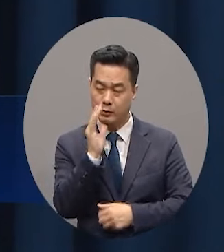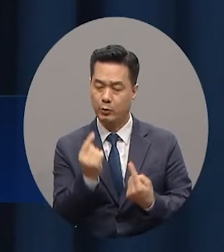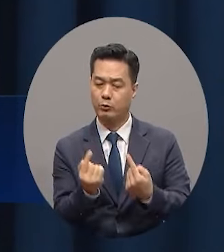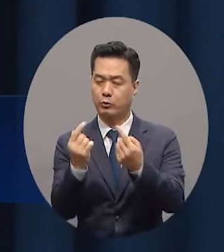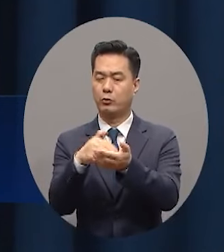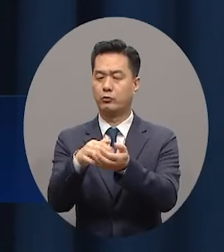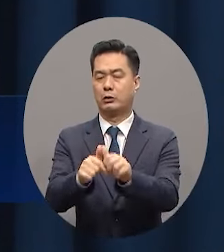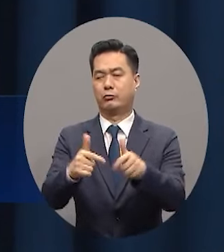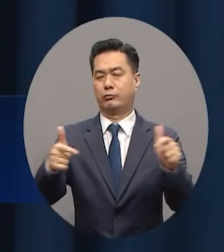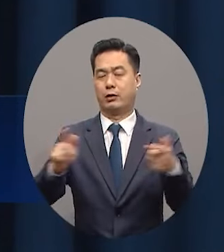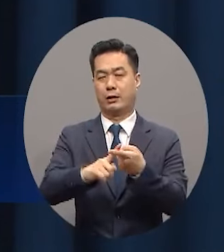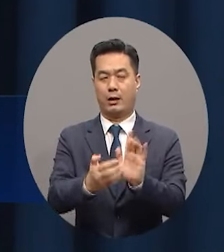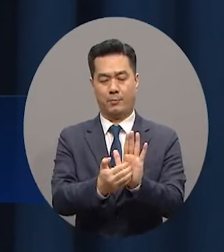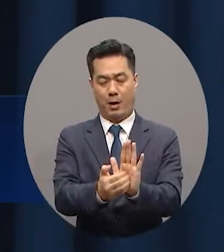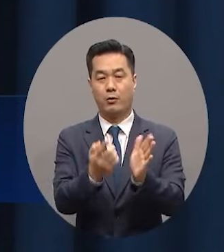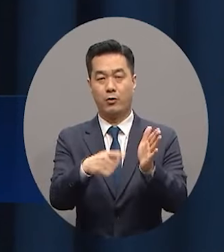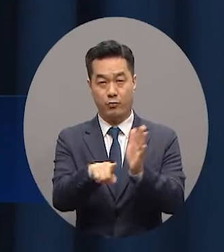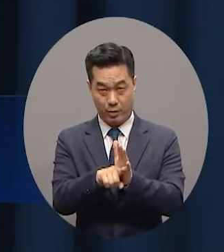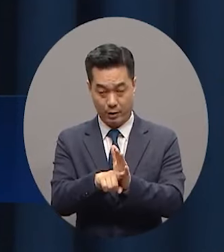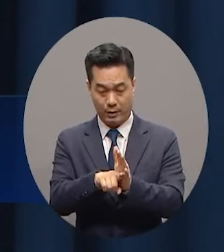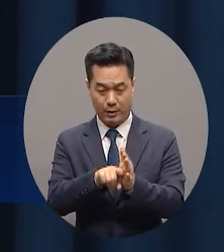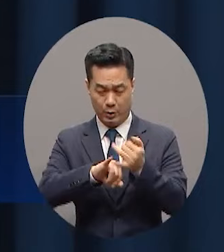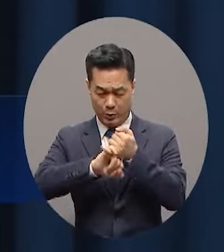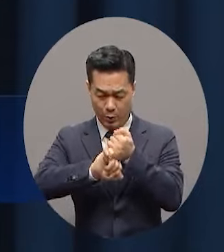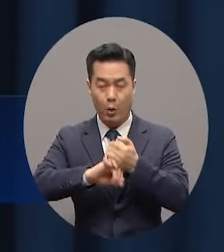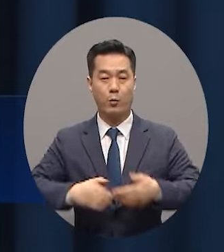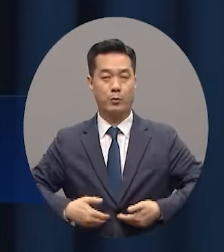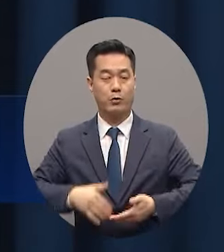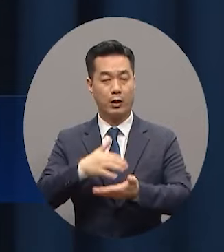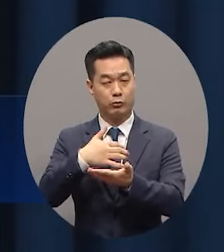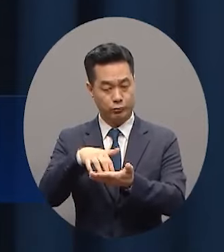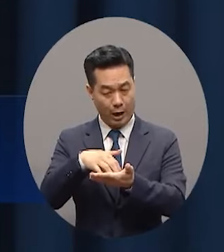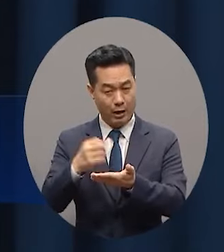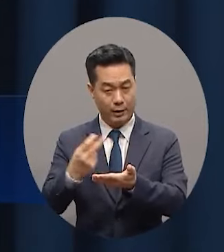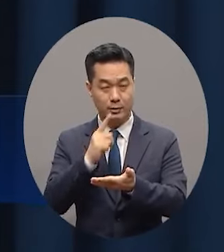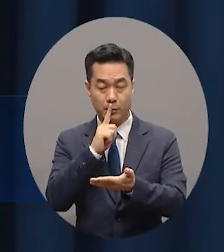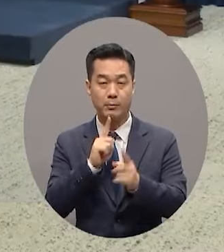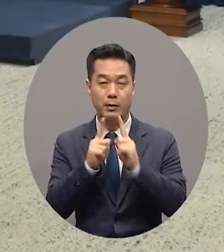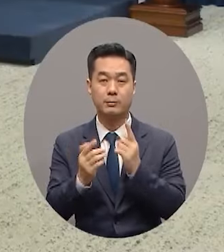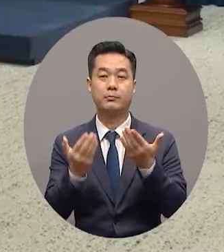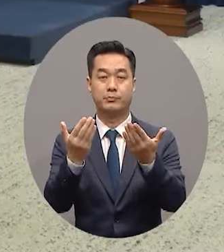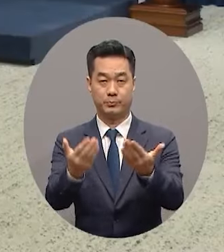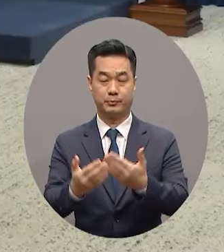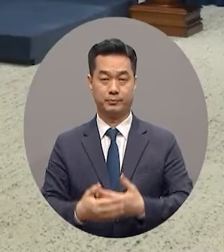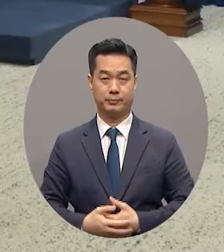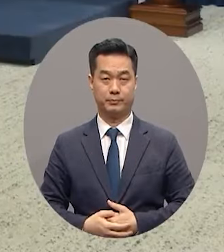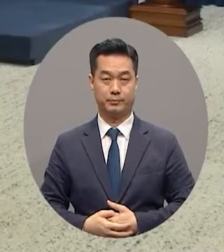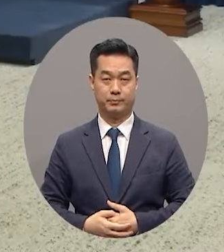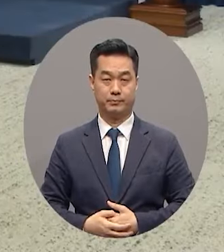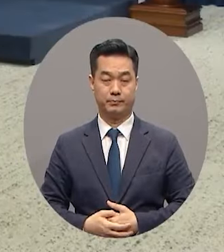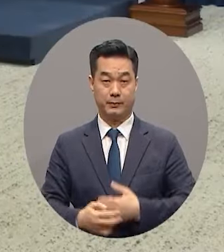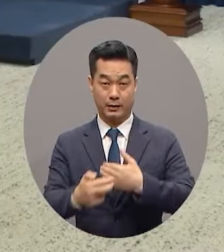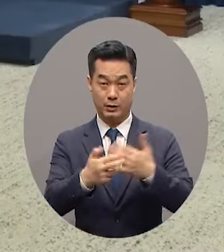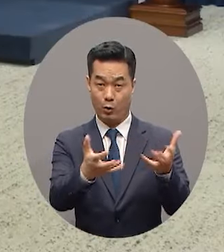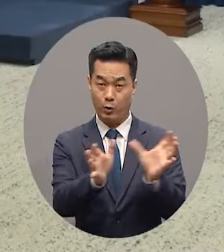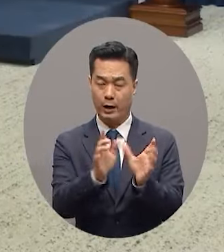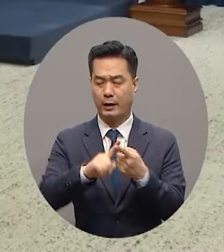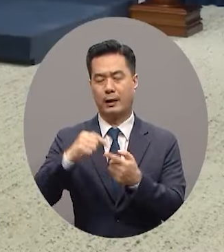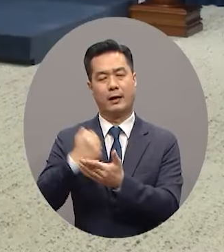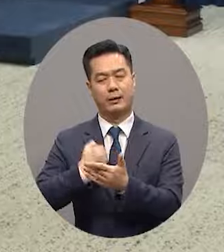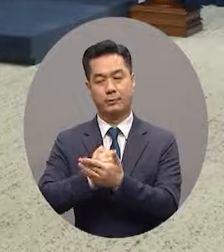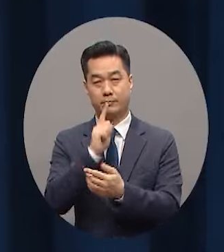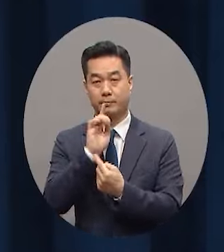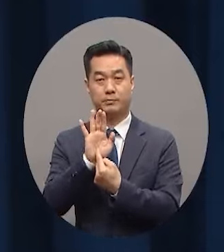위한 최소한의 증원 규모임을 다시 한번 말씀드립니다 의료에 대한 아쉬움도